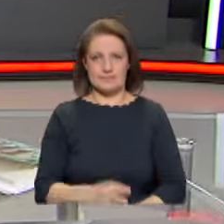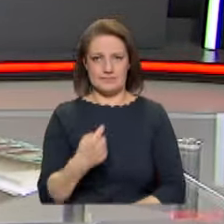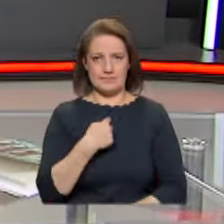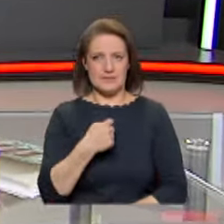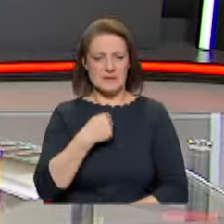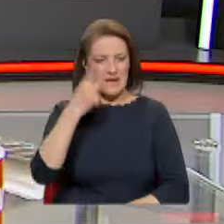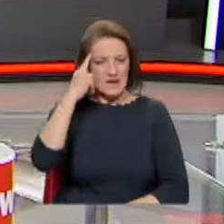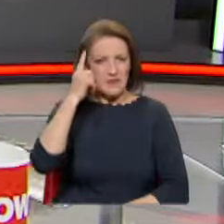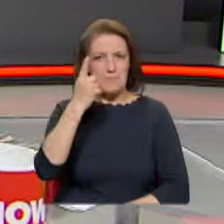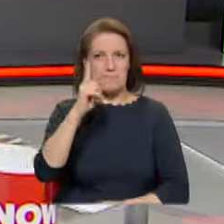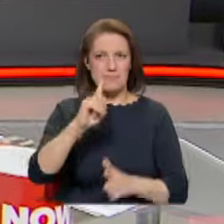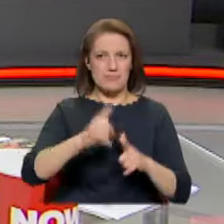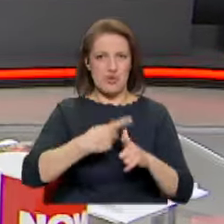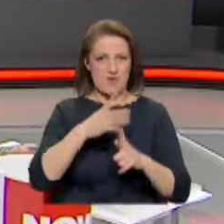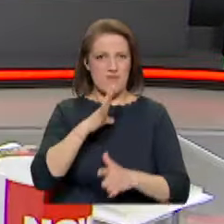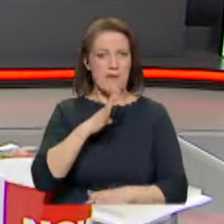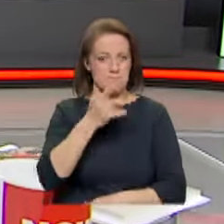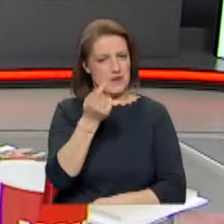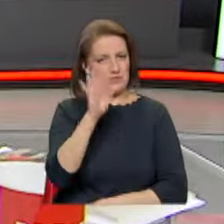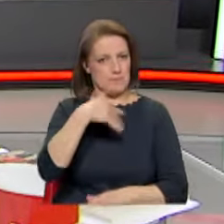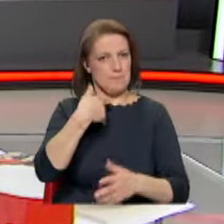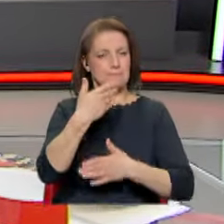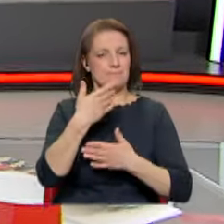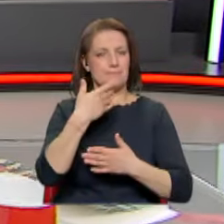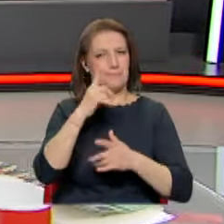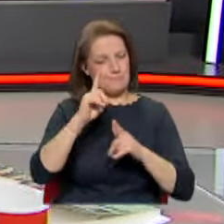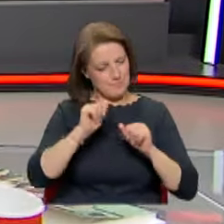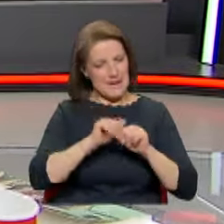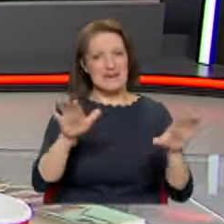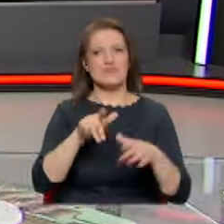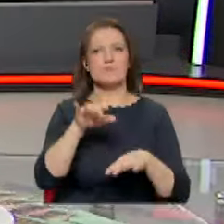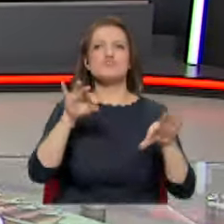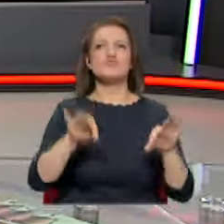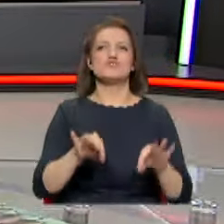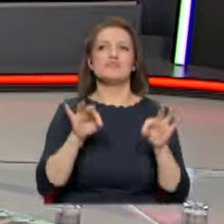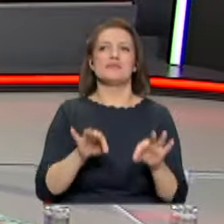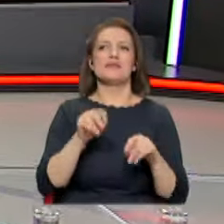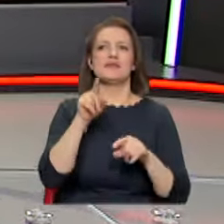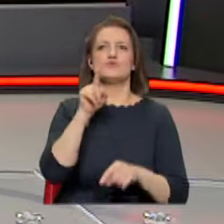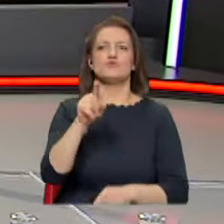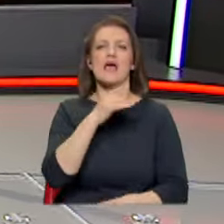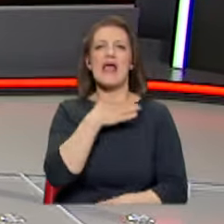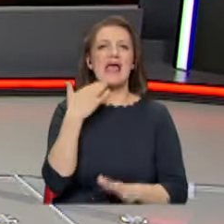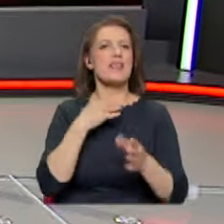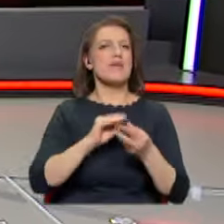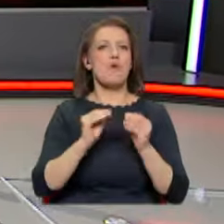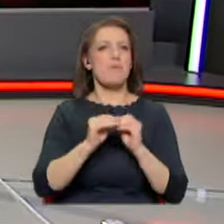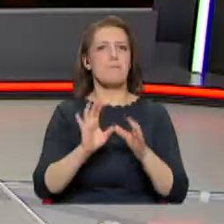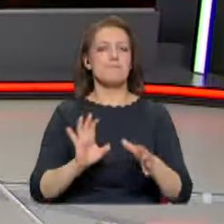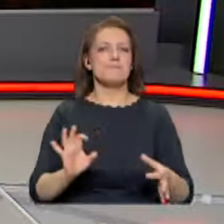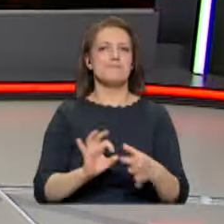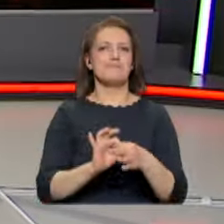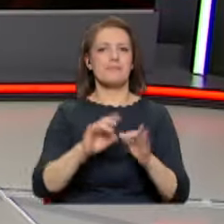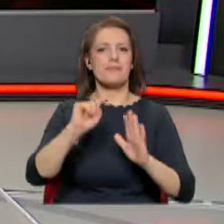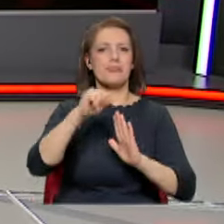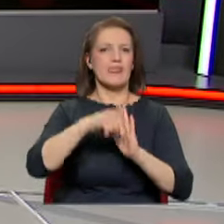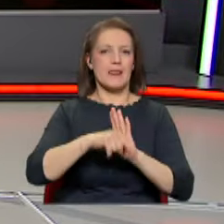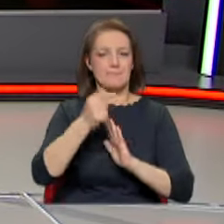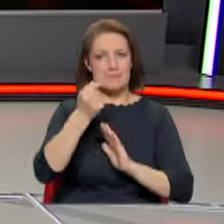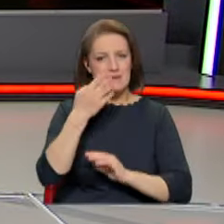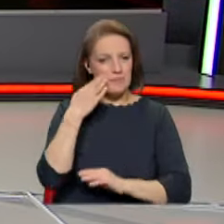Benim de kafamda birkaç proje var, onları paylaşacağım. Fakat şimdi şu et meselesiyle ilgili detaylara